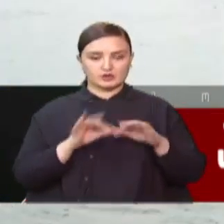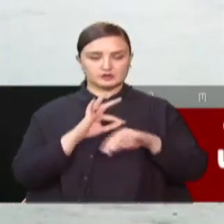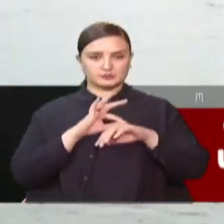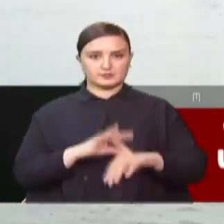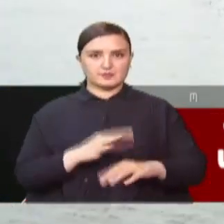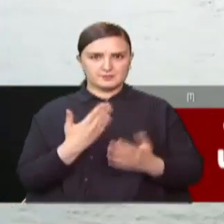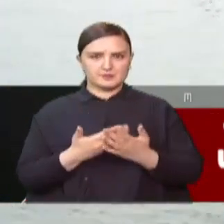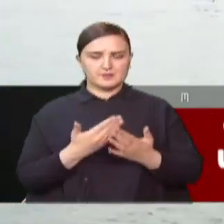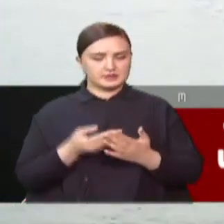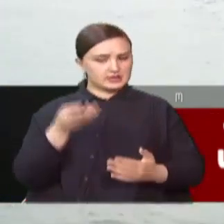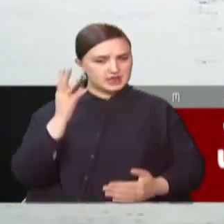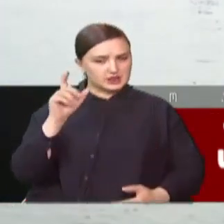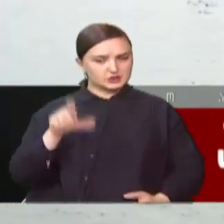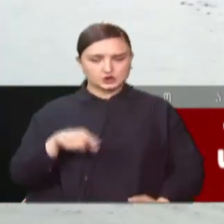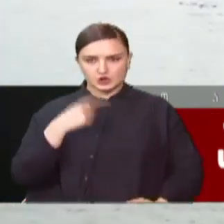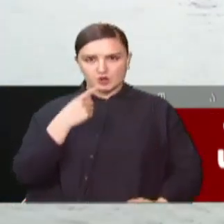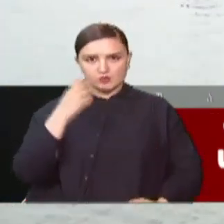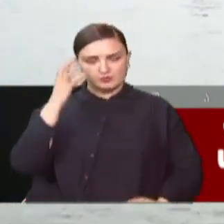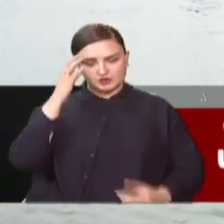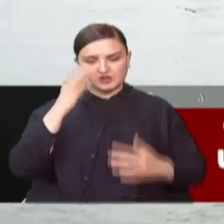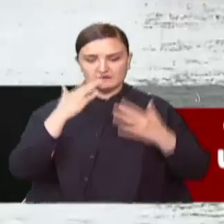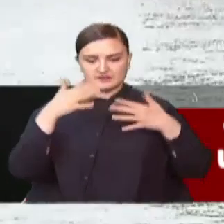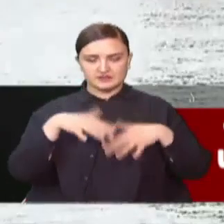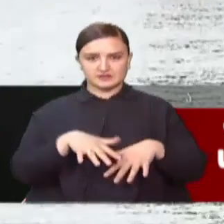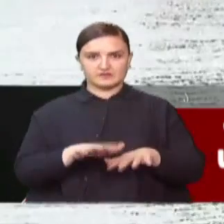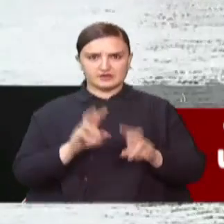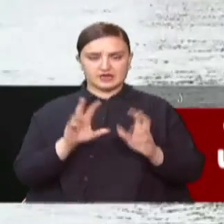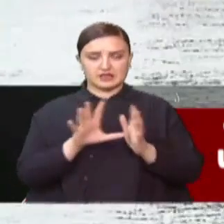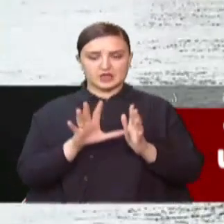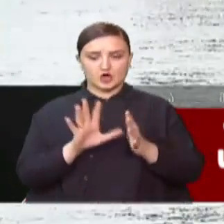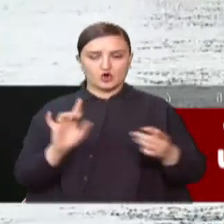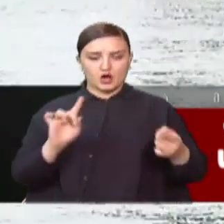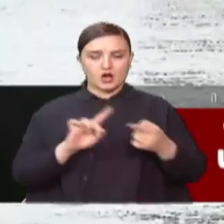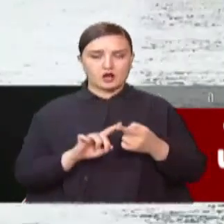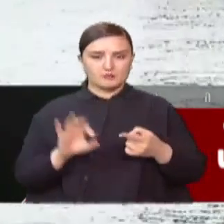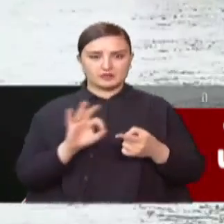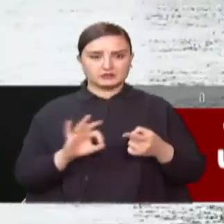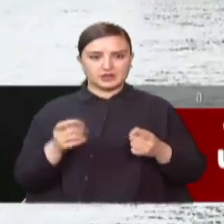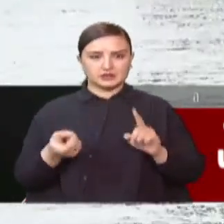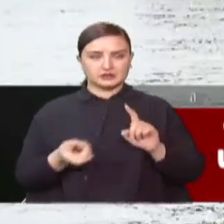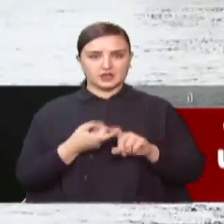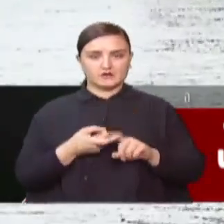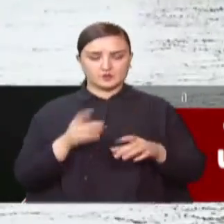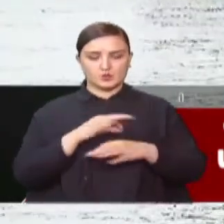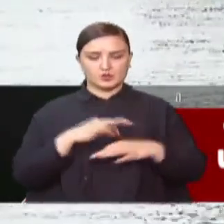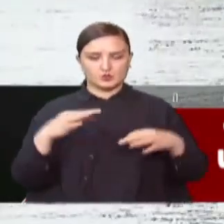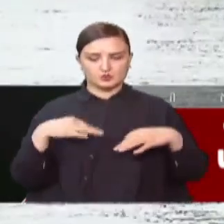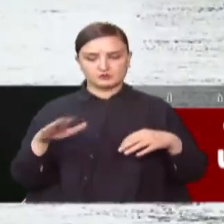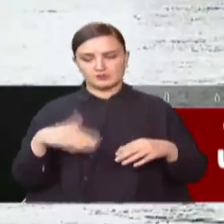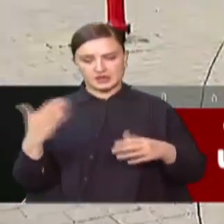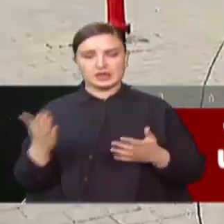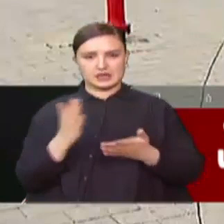მაგალითად, ელჩი საუბრობს შავი ზღვის ენერგოკაბელთან დაკავშირებით, რომელშიც უნგრული მხარეც